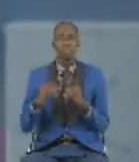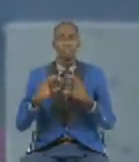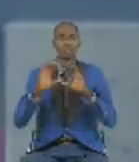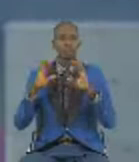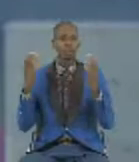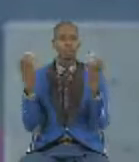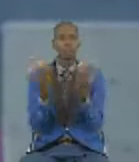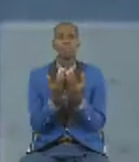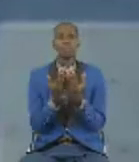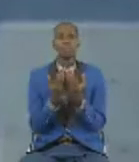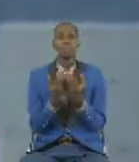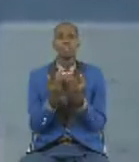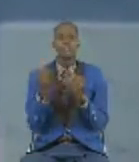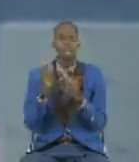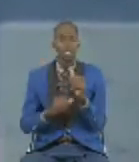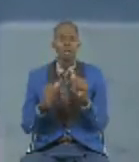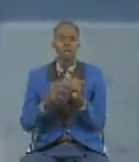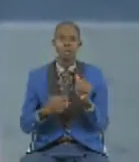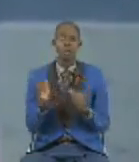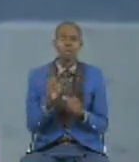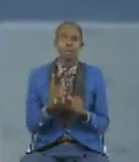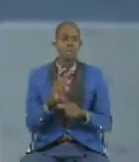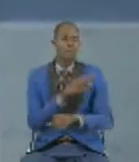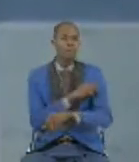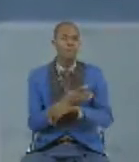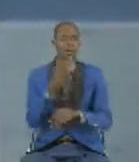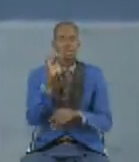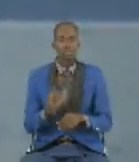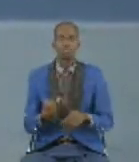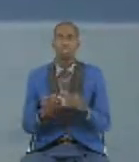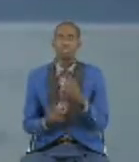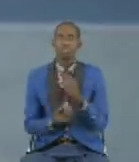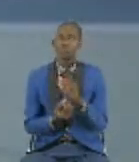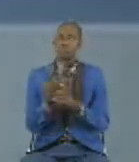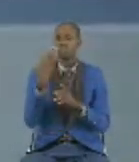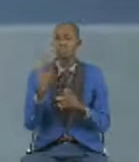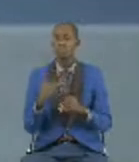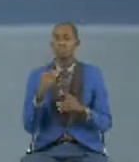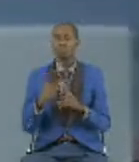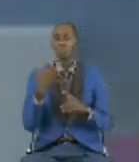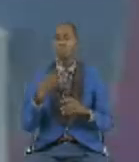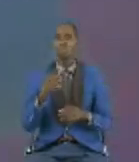dans chaque communauté. Elle croissait partout. Croissait puissamment la parole de Dieu.